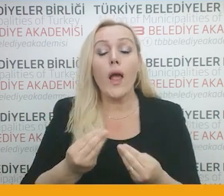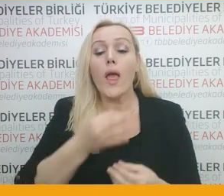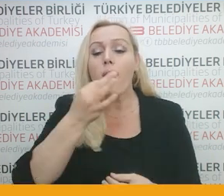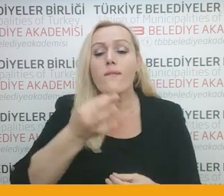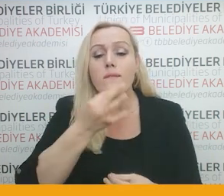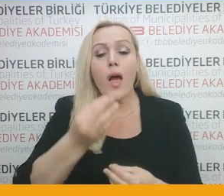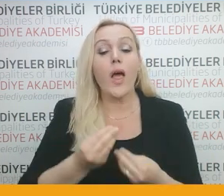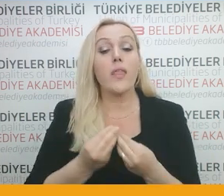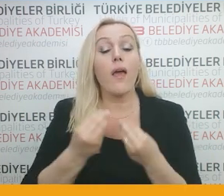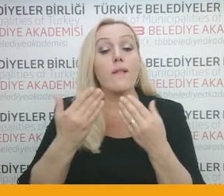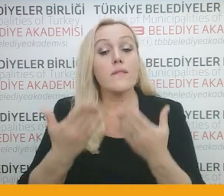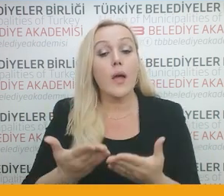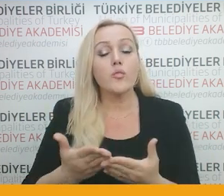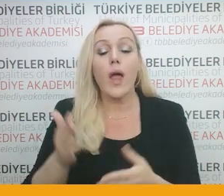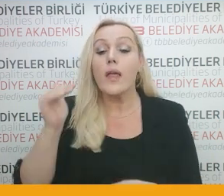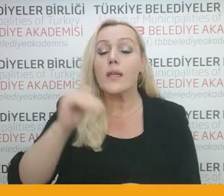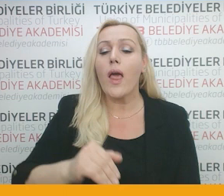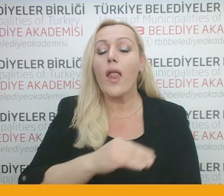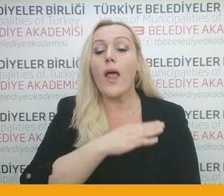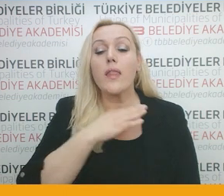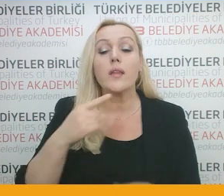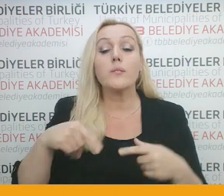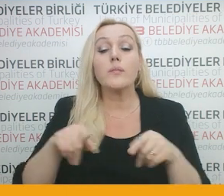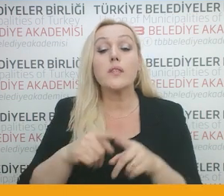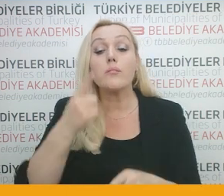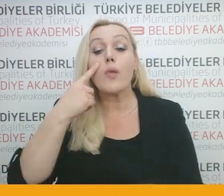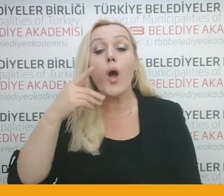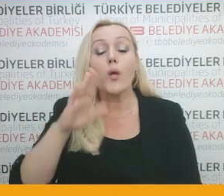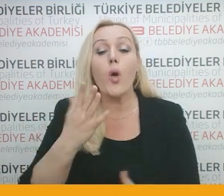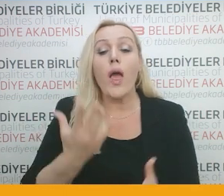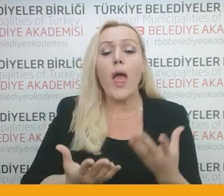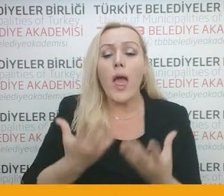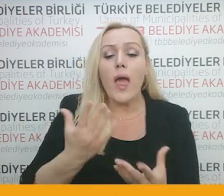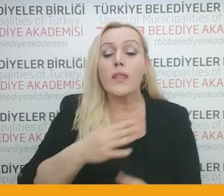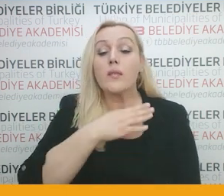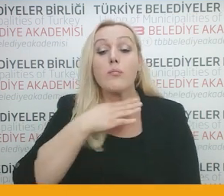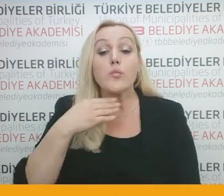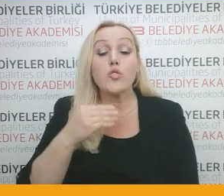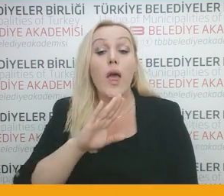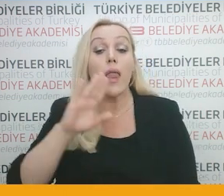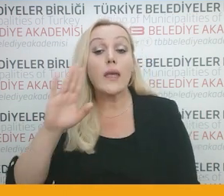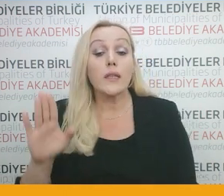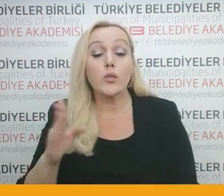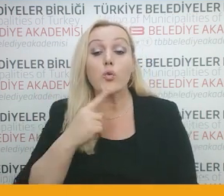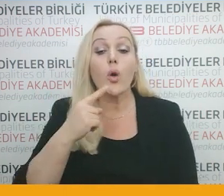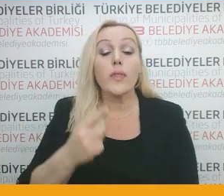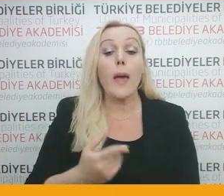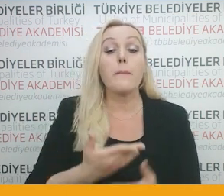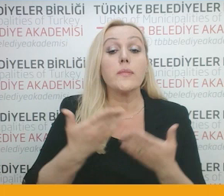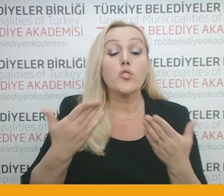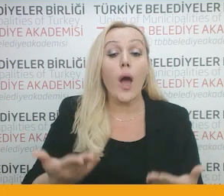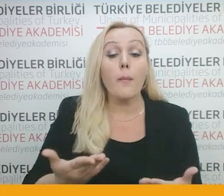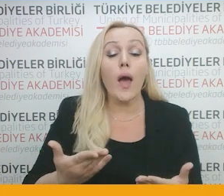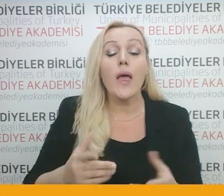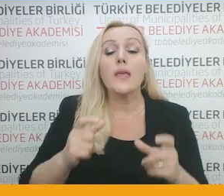yapmışlar. Depoya gelen ürünlerini biz tartmıyoruz, pişmiş et olarak gidiyor, geliyor şeklinde bir savunma yapılmış ama